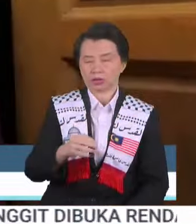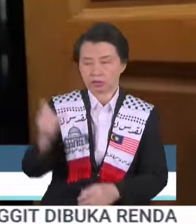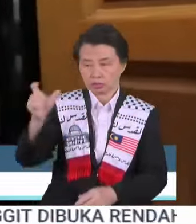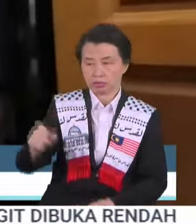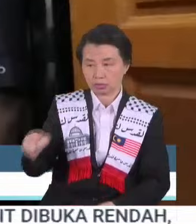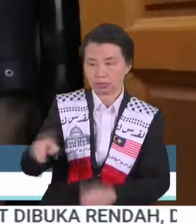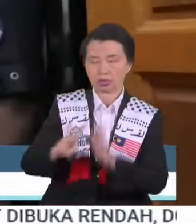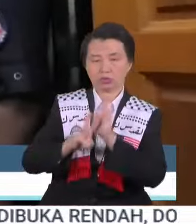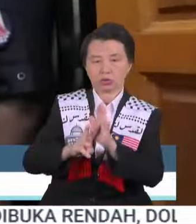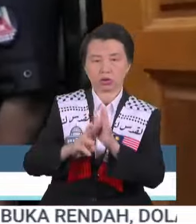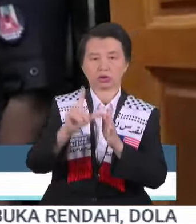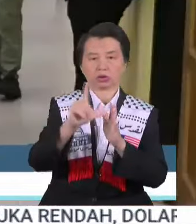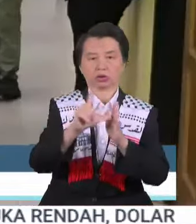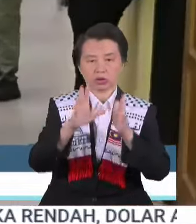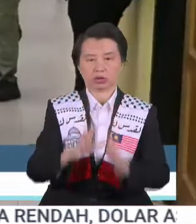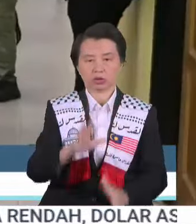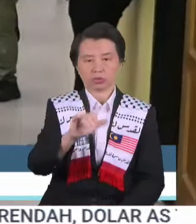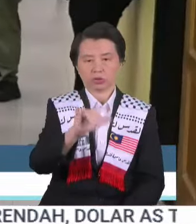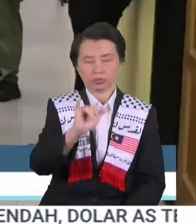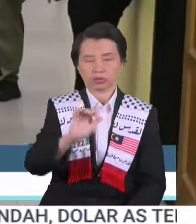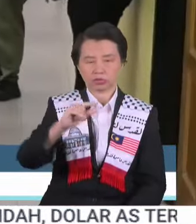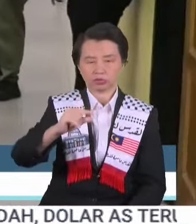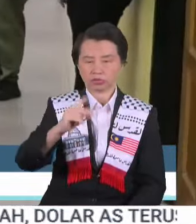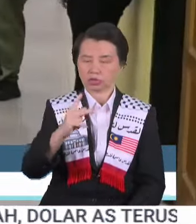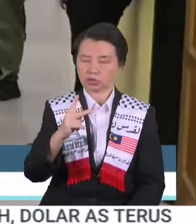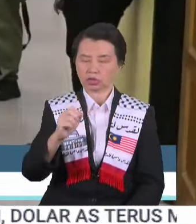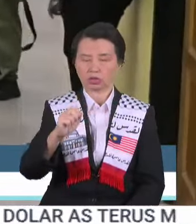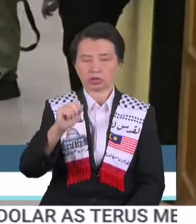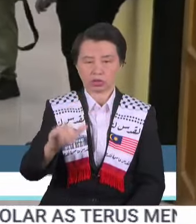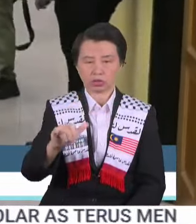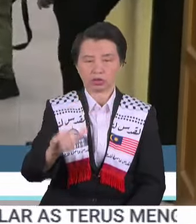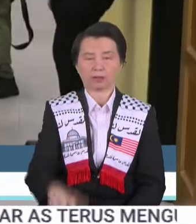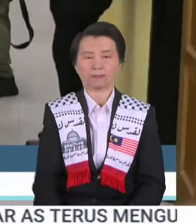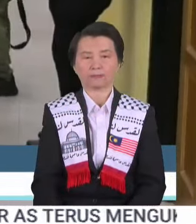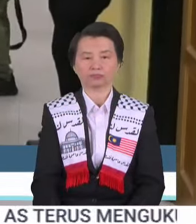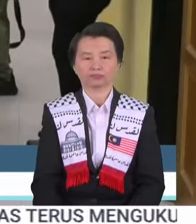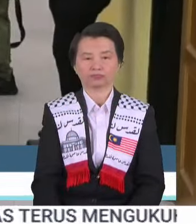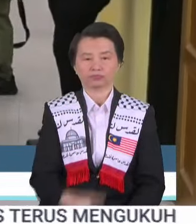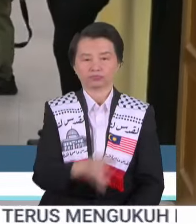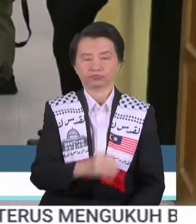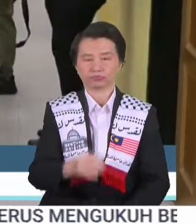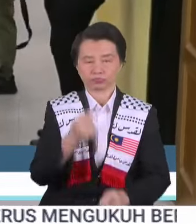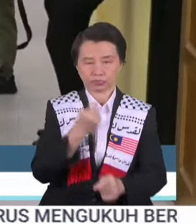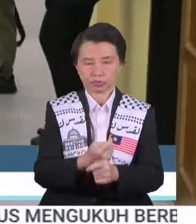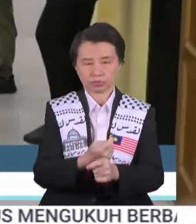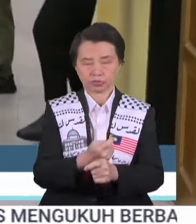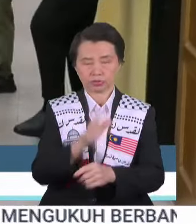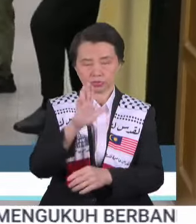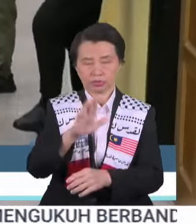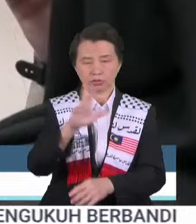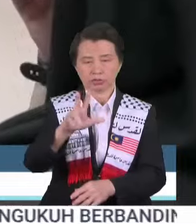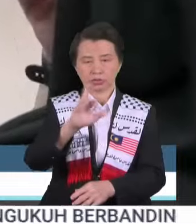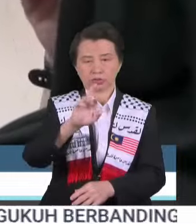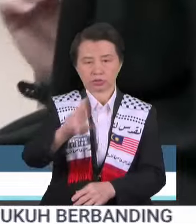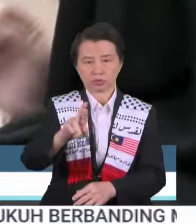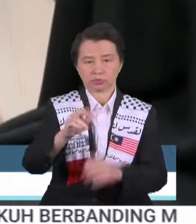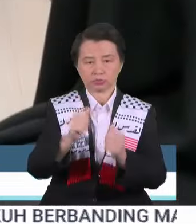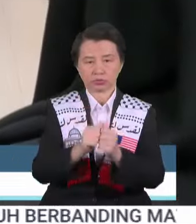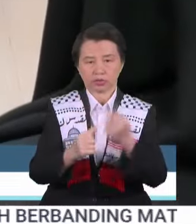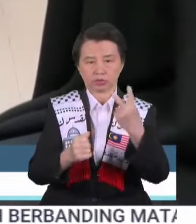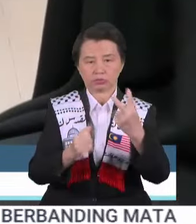tertuduh diwakili Peguam YBGK Faustina Francis. Magistrate menetapkan jaminan RM3,000